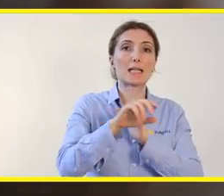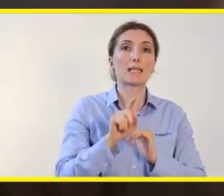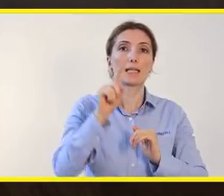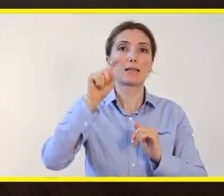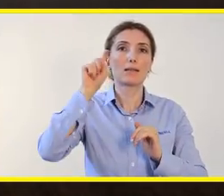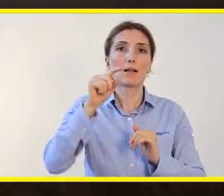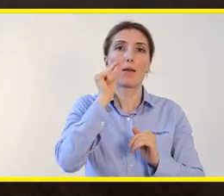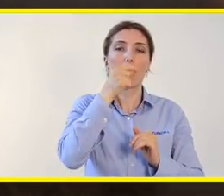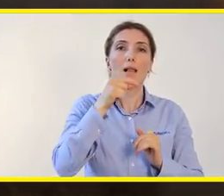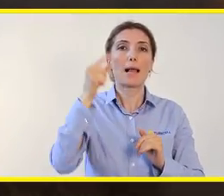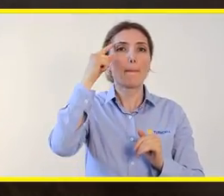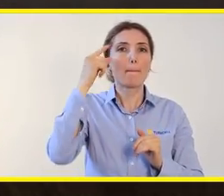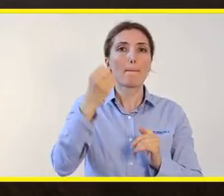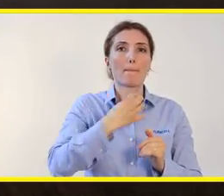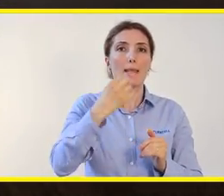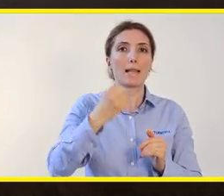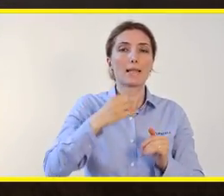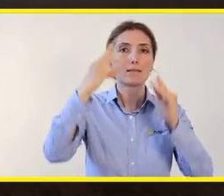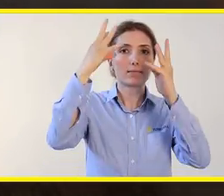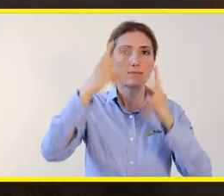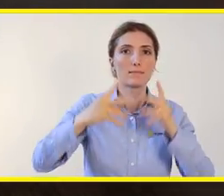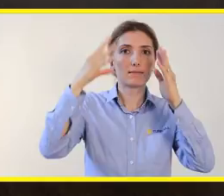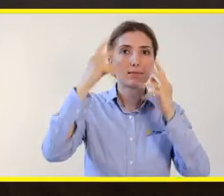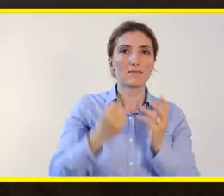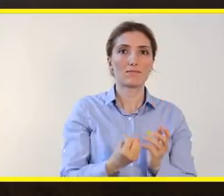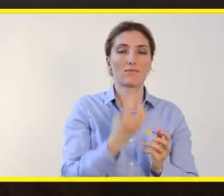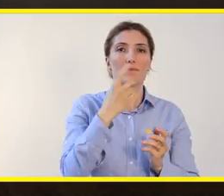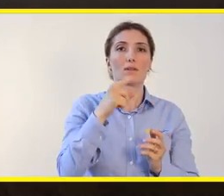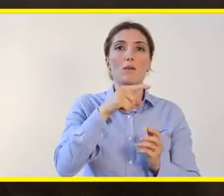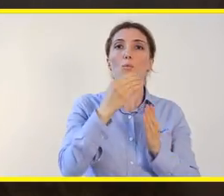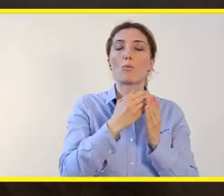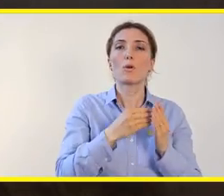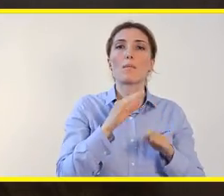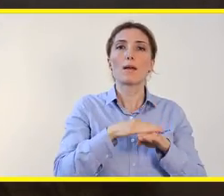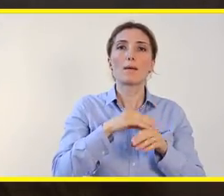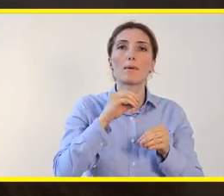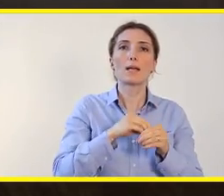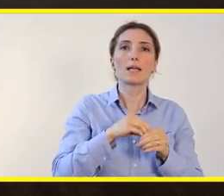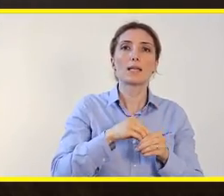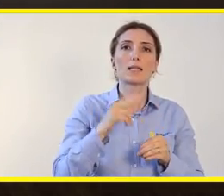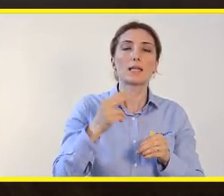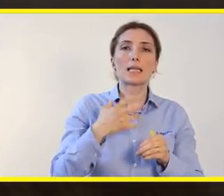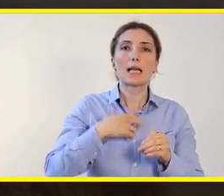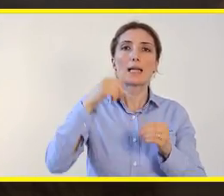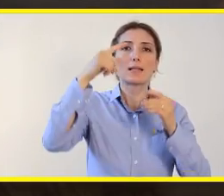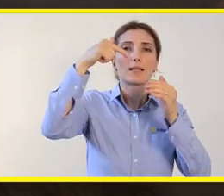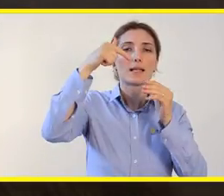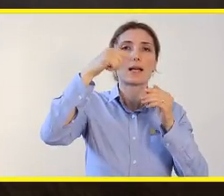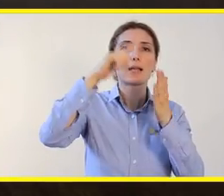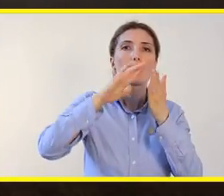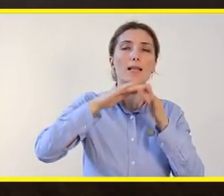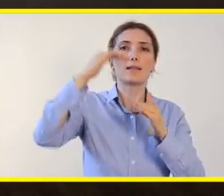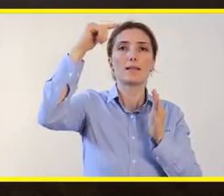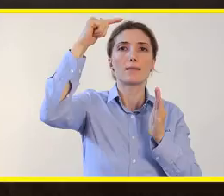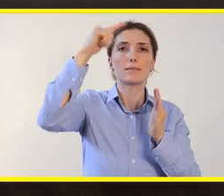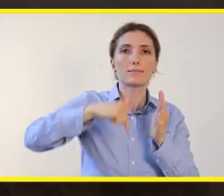ulaşabilirsiniz. Bildirimleriniz sıralı kartlar şeklindedir. Widget'ın kullanımı için aşağı doğru kartları çekerek akıllı